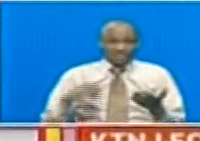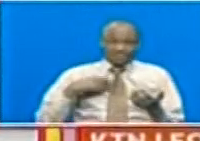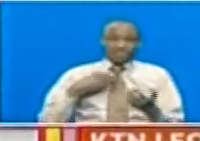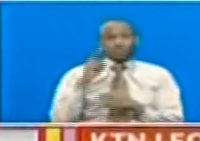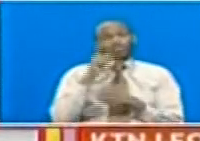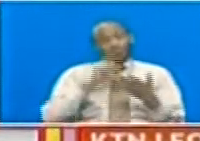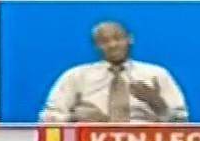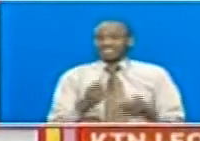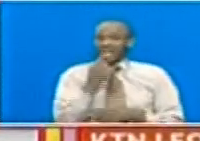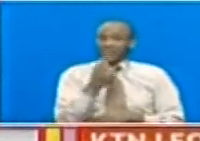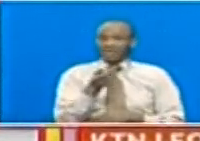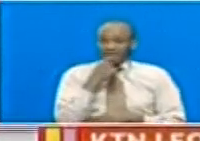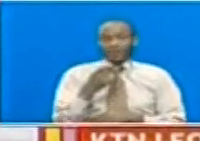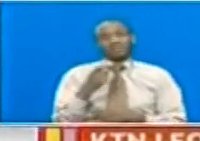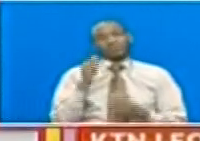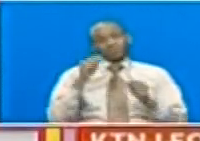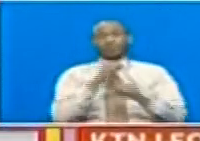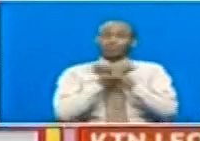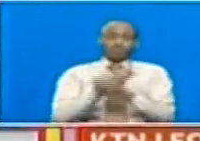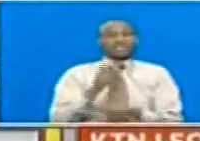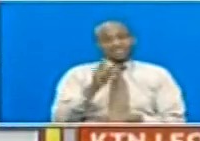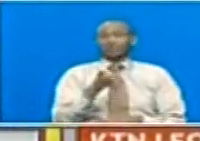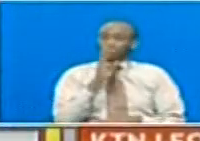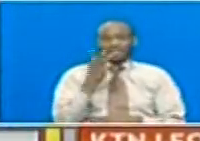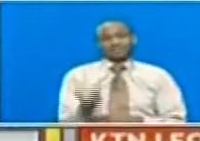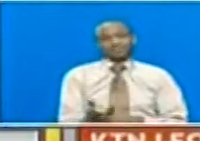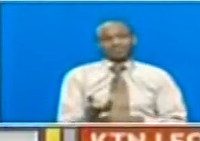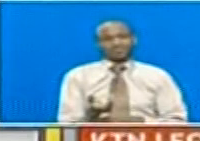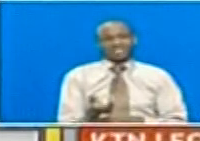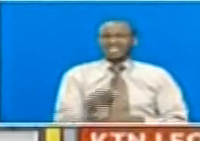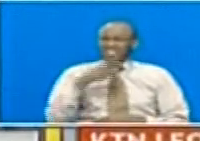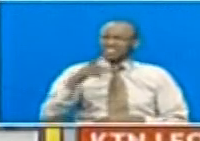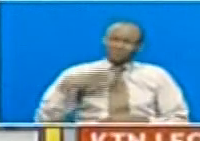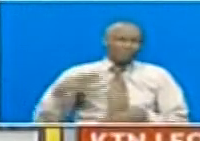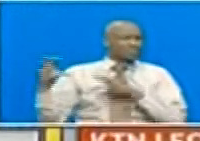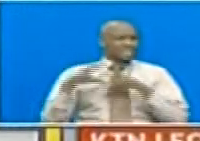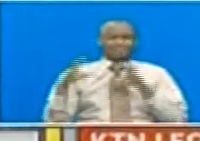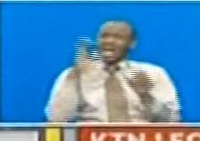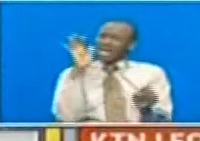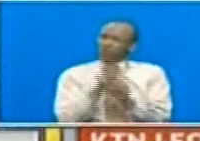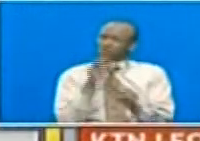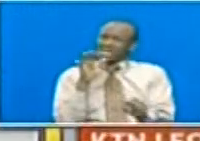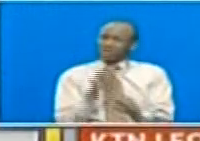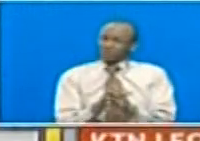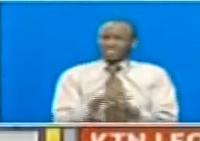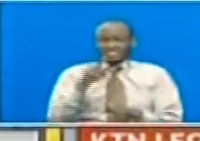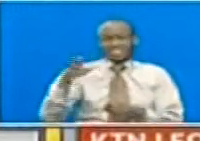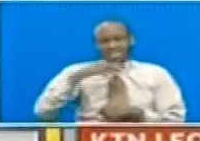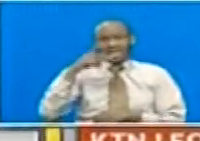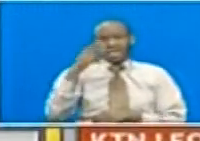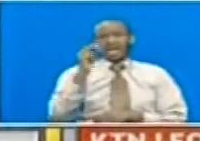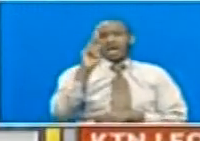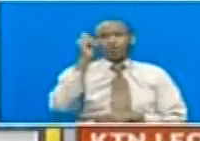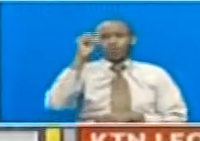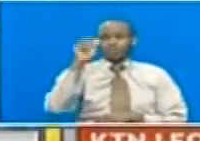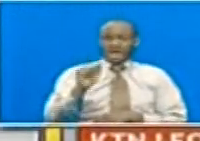tutafute kitu kama dawa ndio sasa ikae safe for drinking. Masaibu wanayopitia wakaazi wa kijiji hiki cha Kauma katika kaunti ya